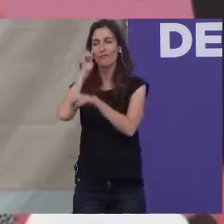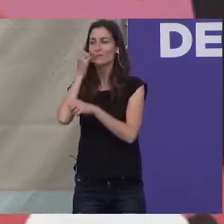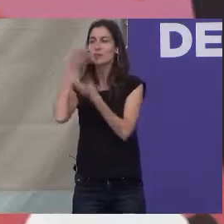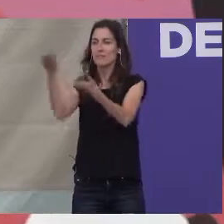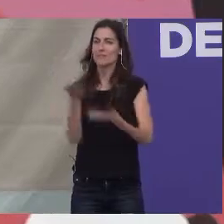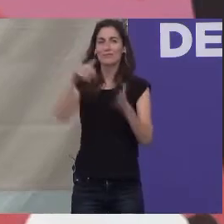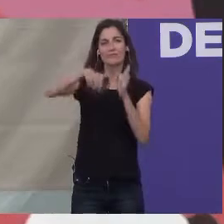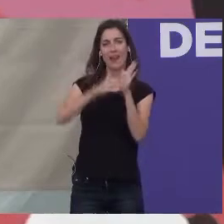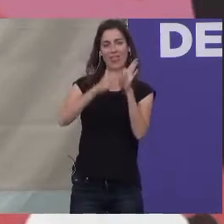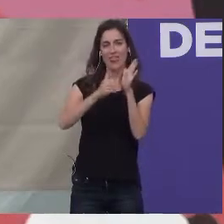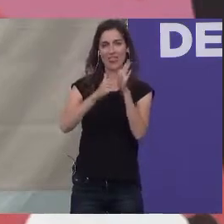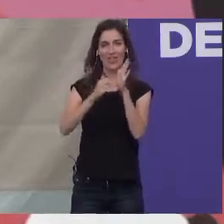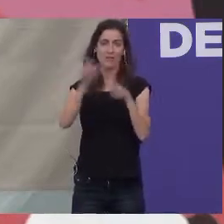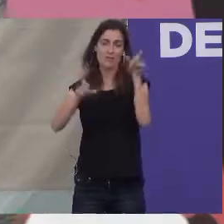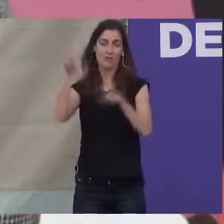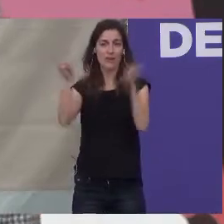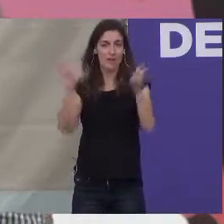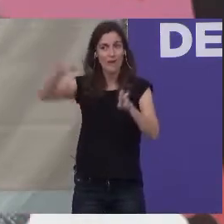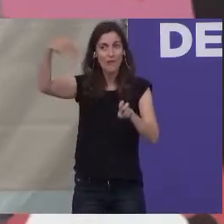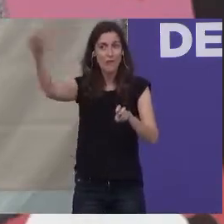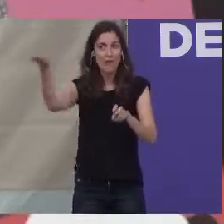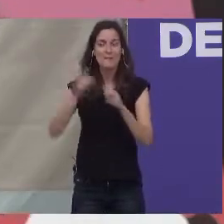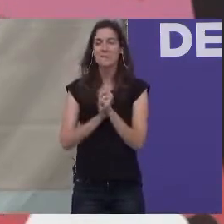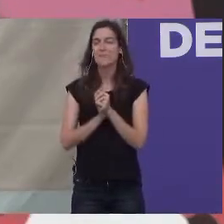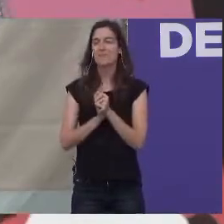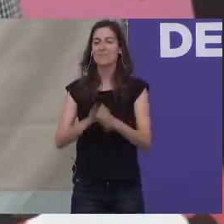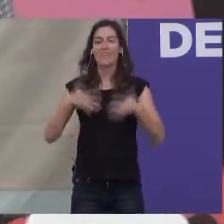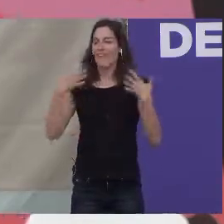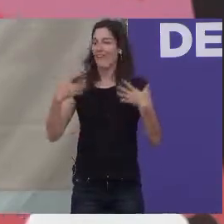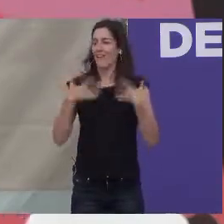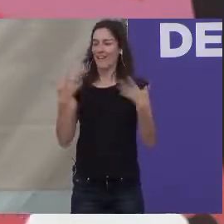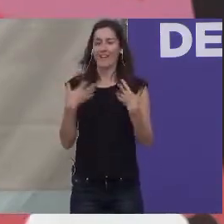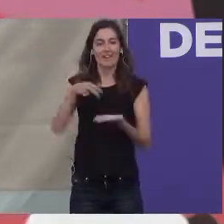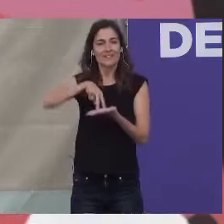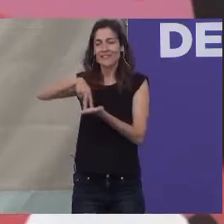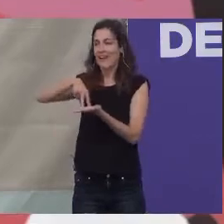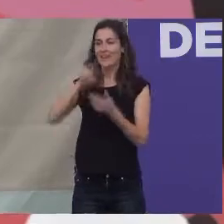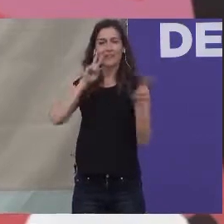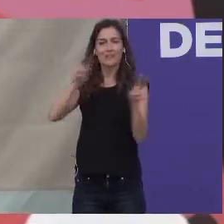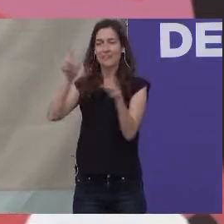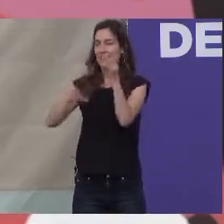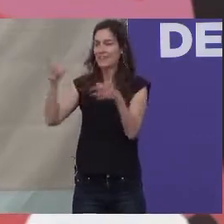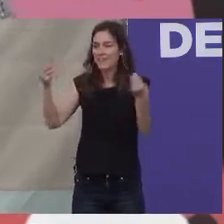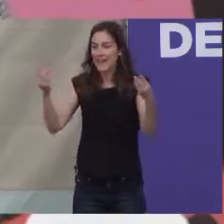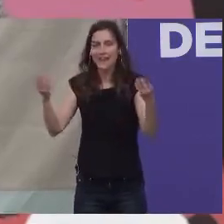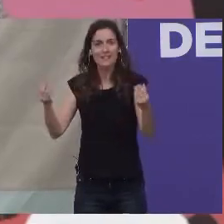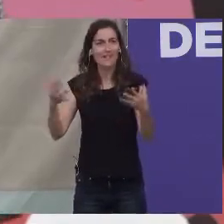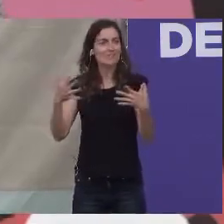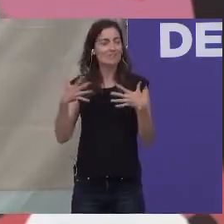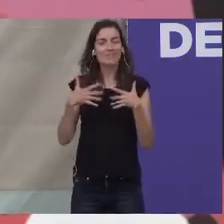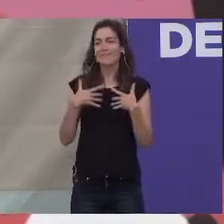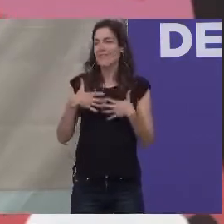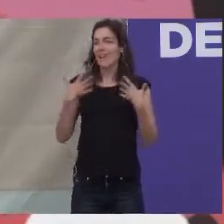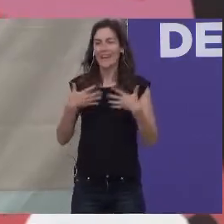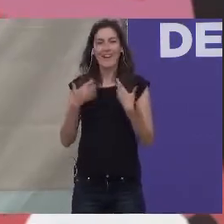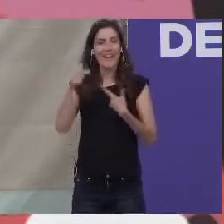benvinguts a València, els que vingueu de fora de la ciutat. Quina alegria estar ací, quina alegria veure tanta gent, quina alegria estar en este camp on juga el meu equip de